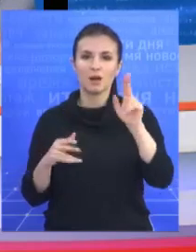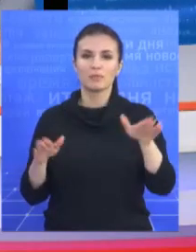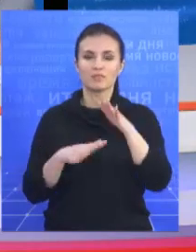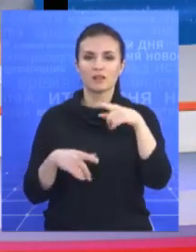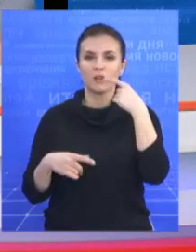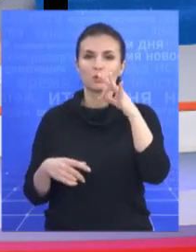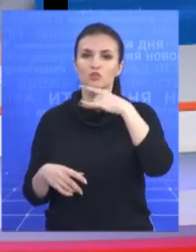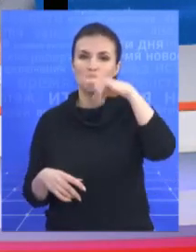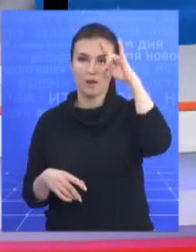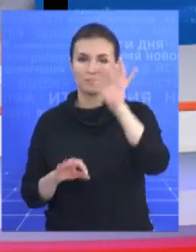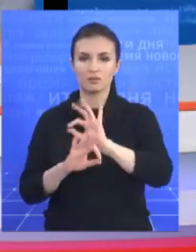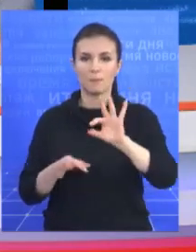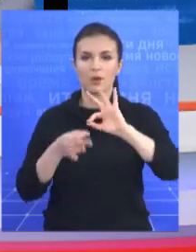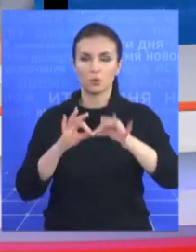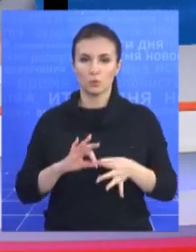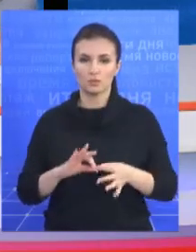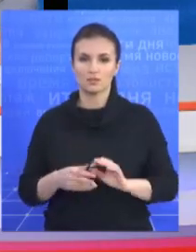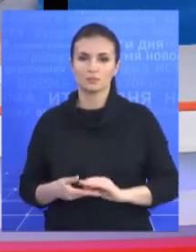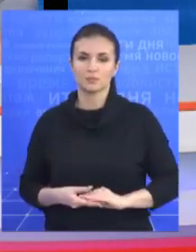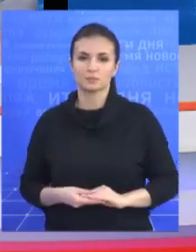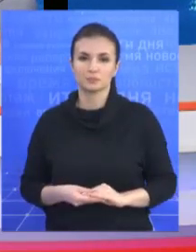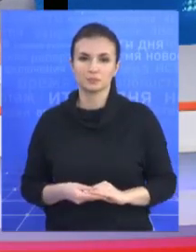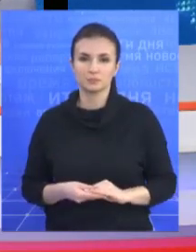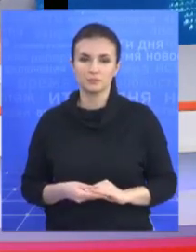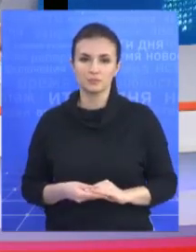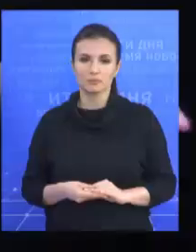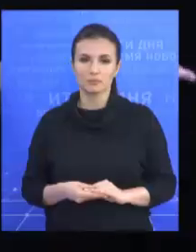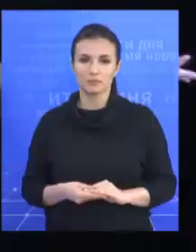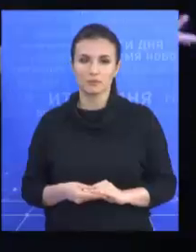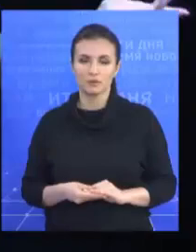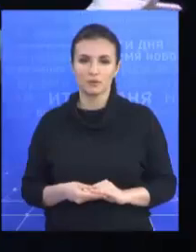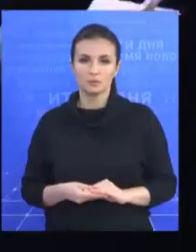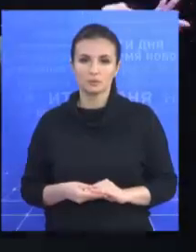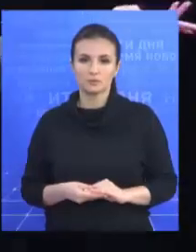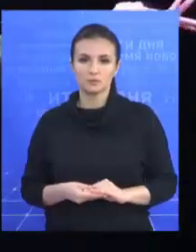отзываются о Челябинске? Егор Хвисюк с подробностями.